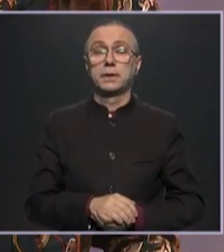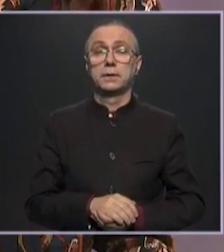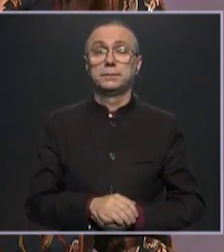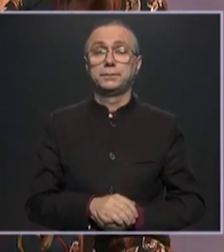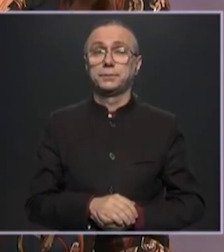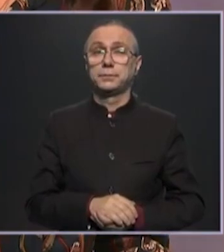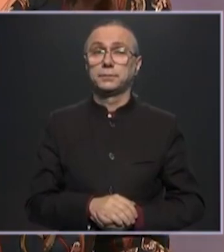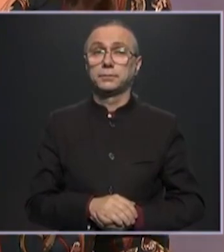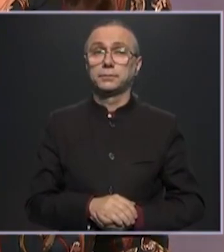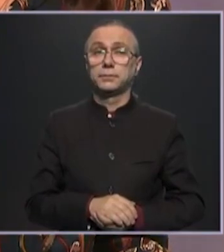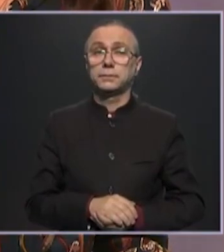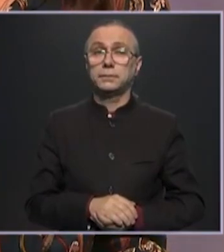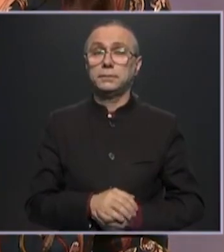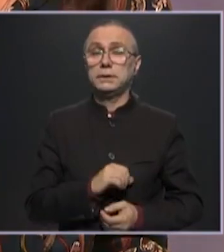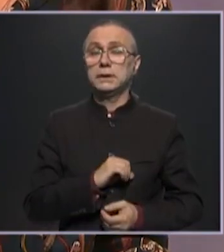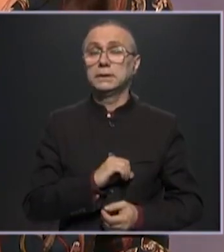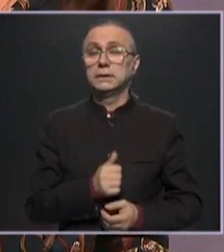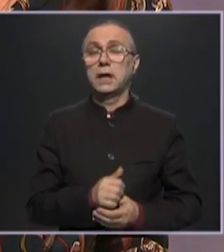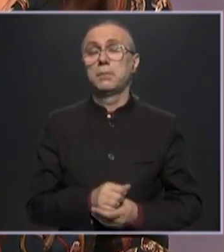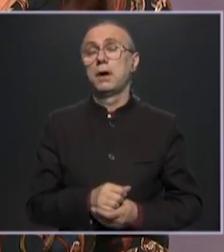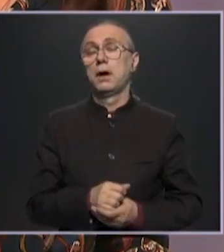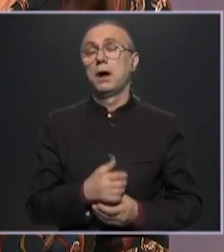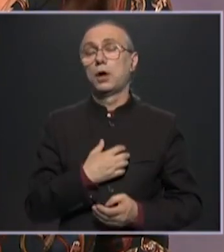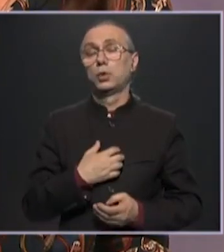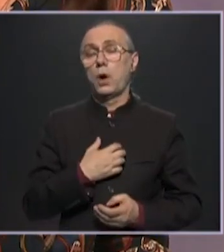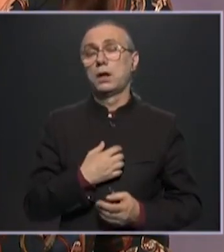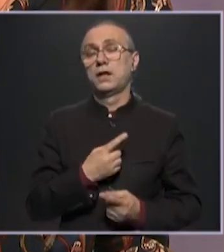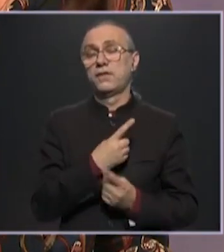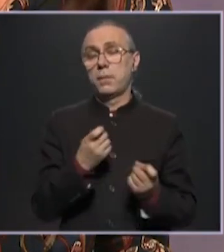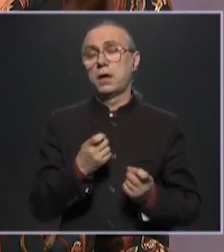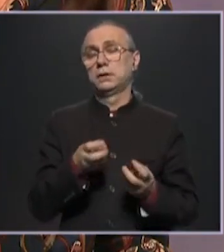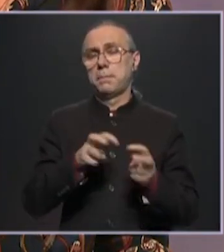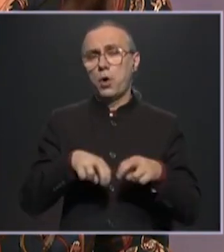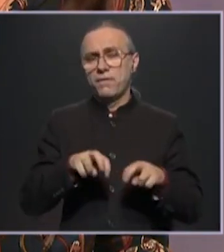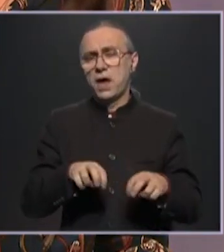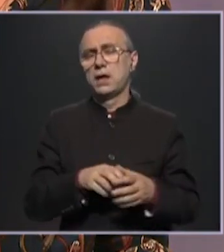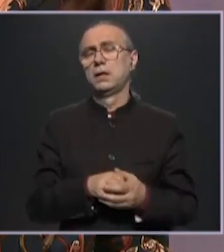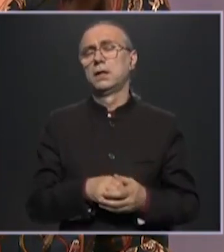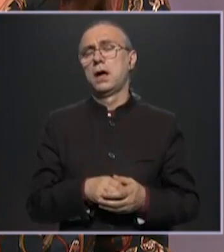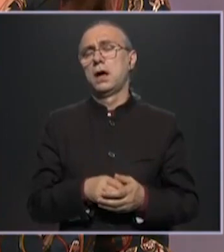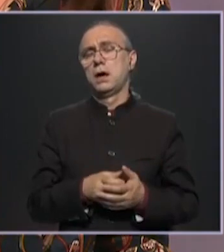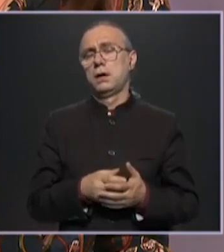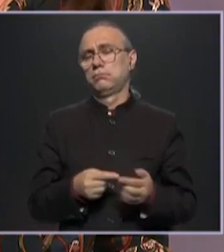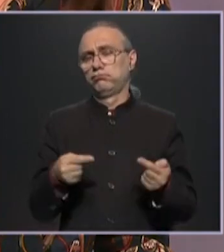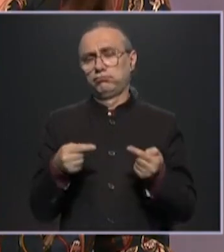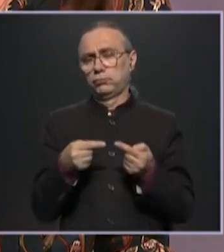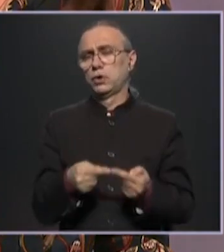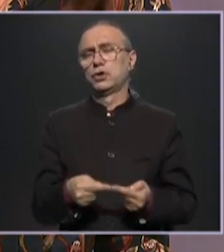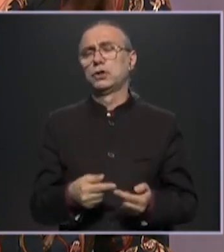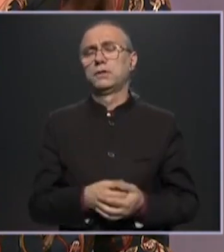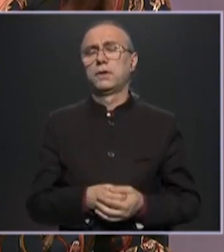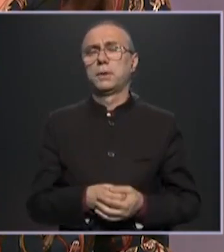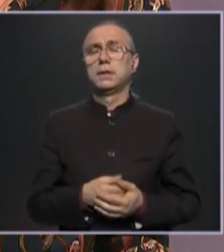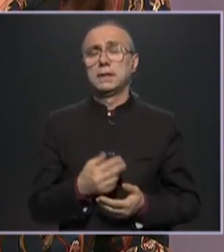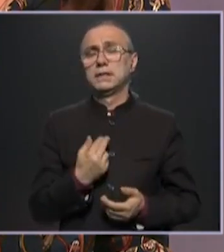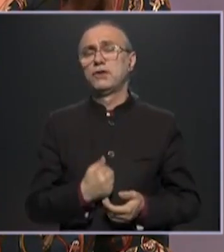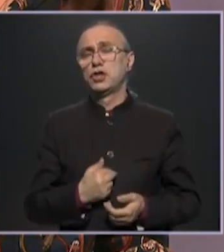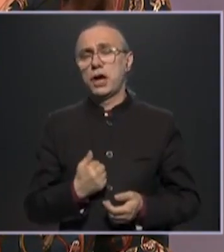самая наиболее актуальная информация, проверенная от наших священников, которые работают там прямо на